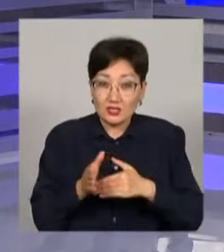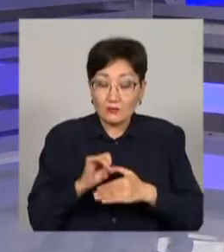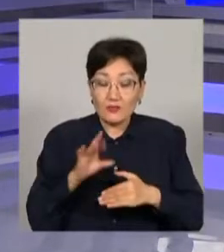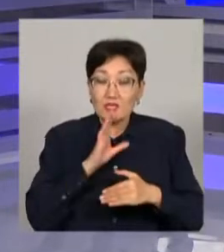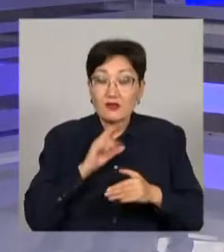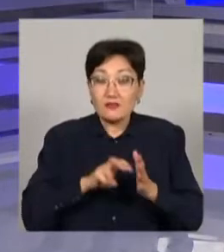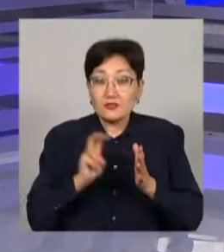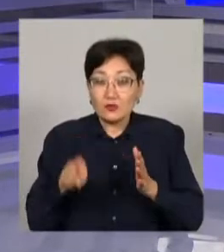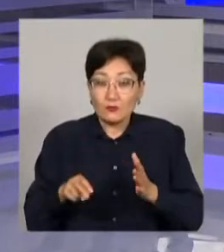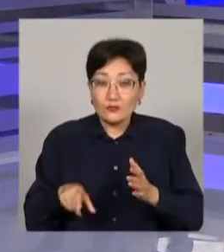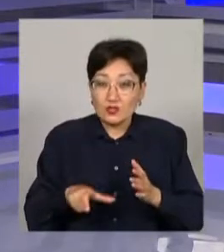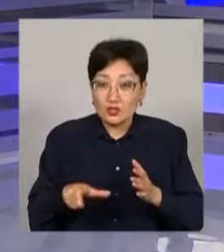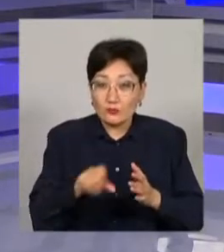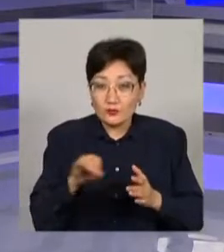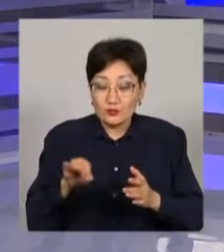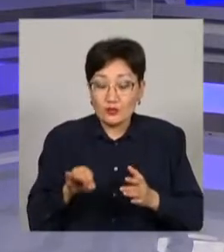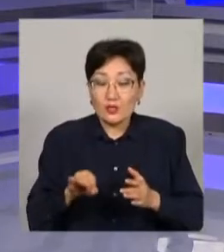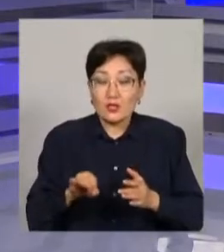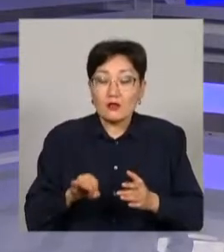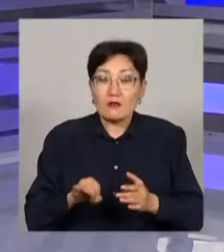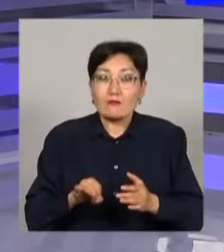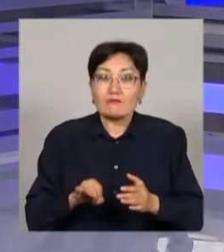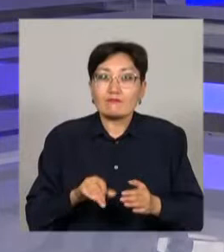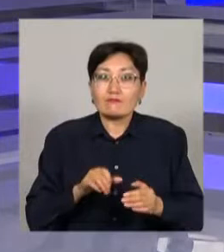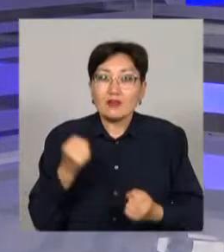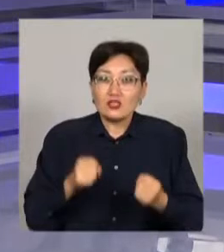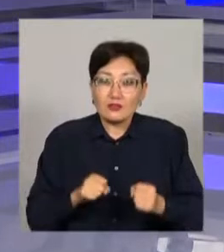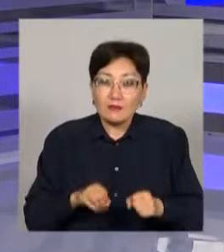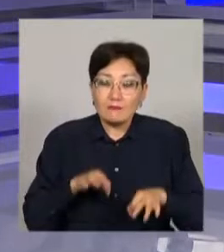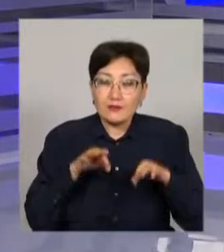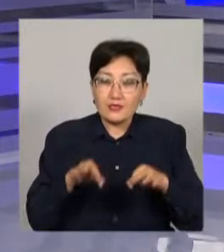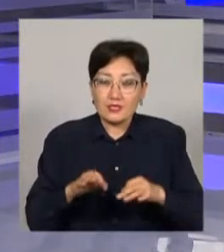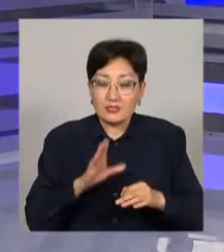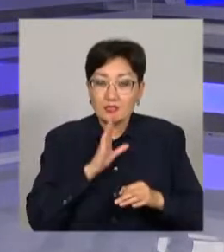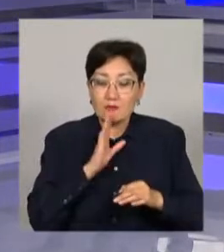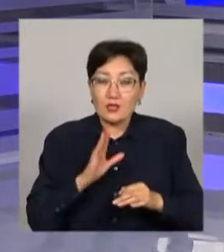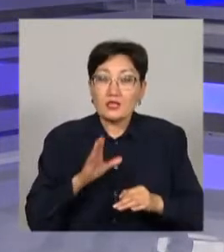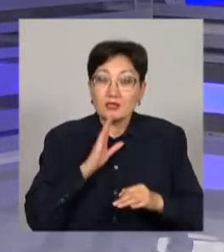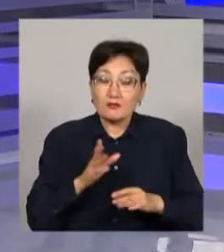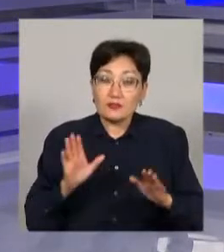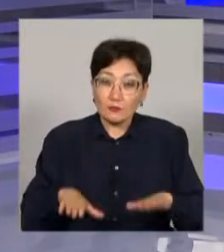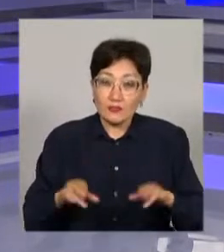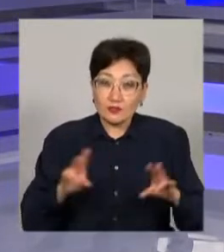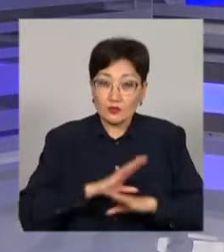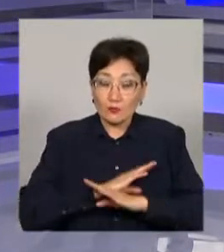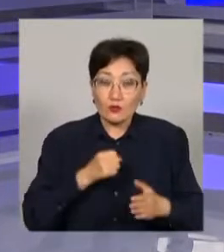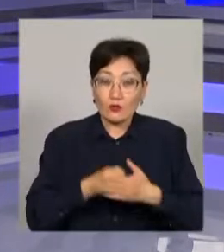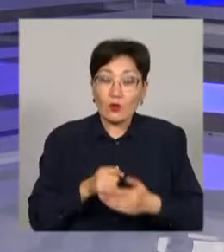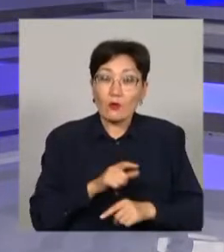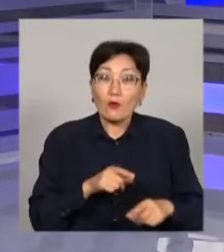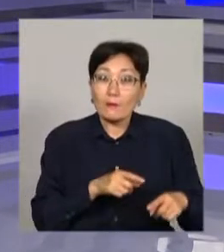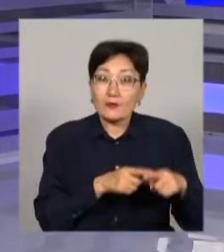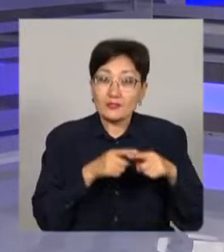девочка выпала на проезжую часть, и он переехал ребенка. От полученных травм девочка скончалась на месте до приезда бригады